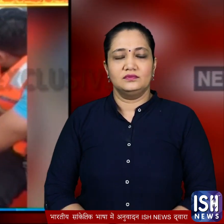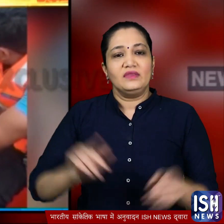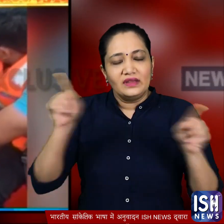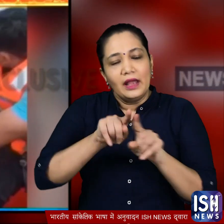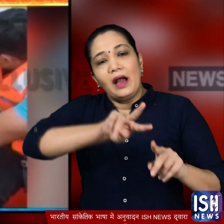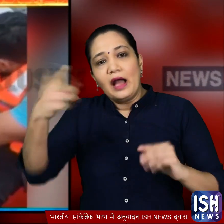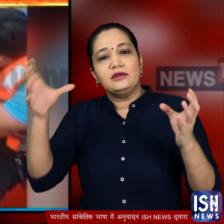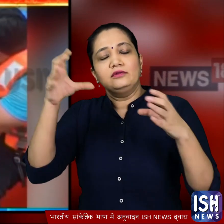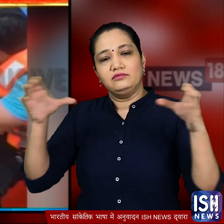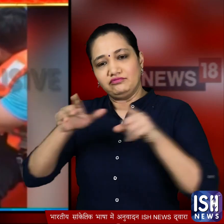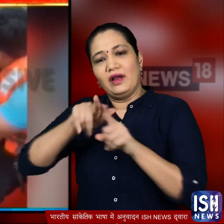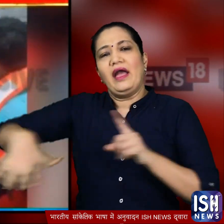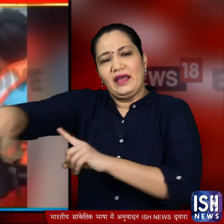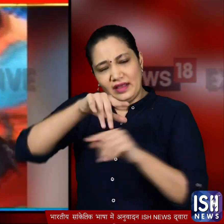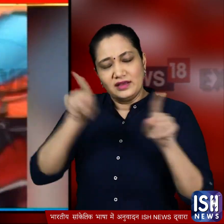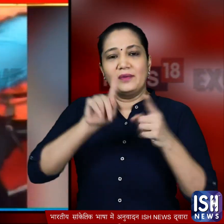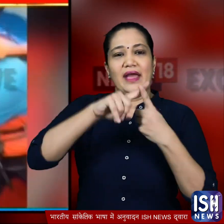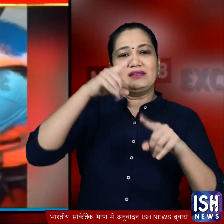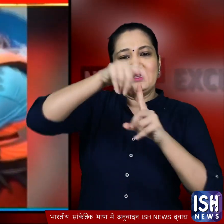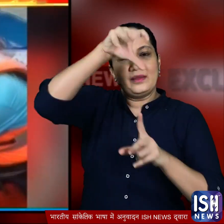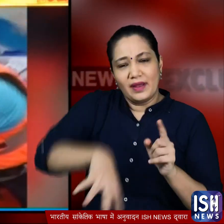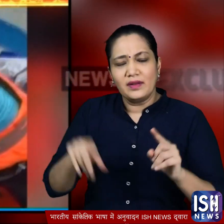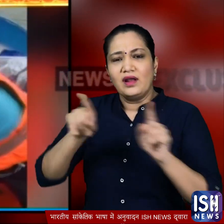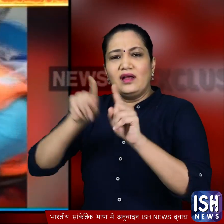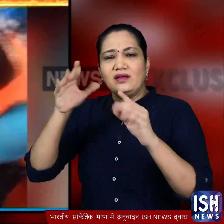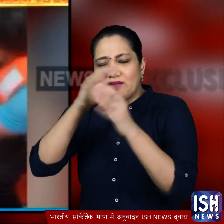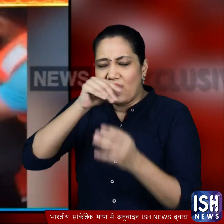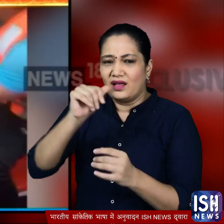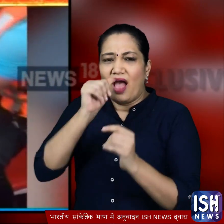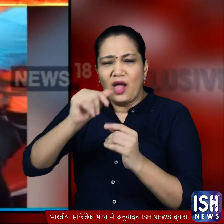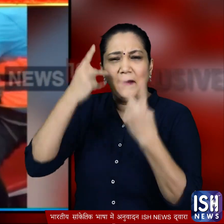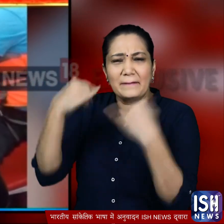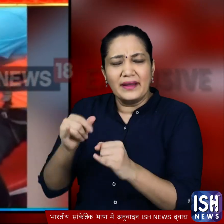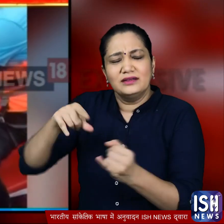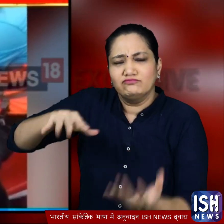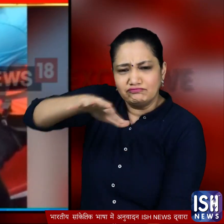इसी तरह एक दूसरे इलाके में भी आबकारी विभाग की टीम ने वहां छिपाई गई अवैध शराब को नष्ट किया।